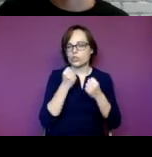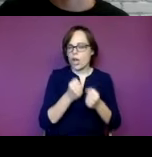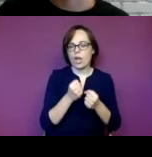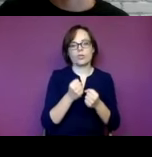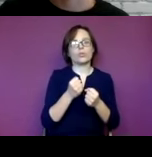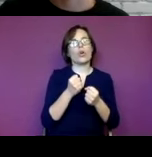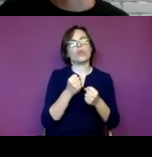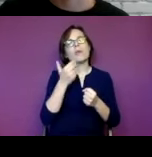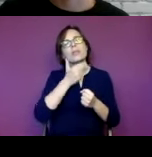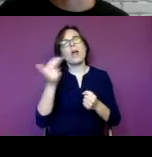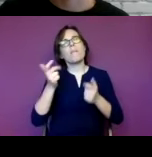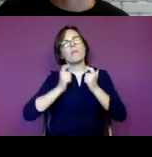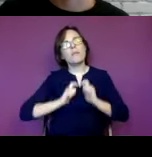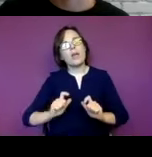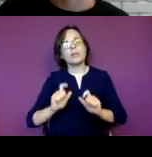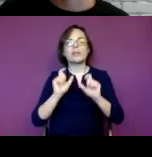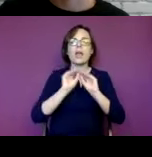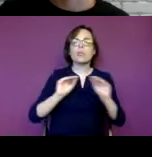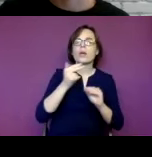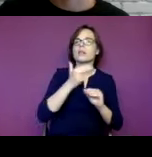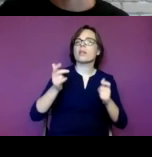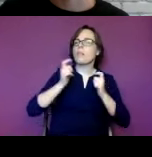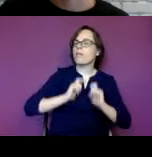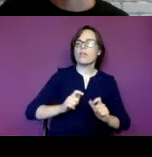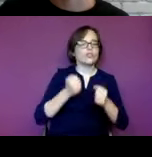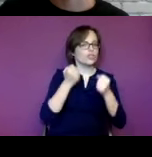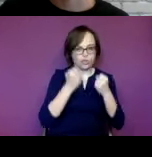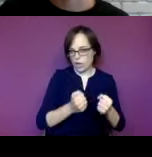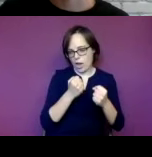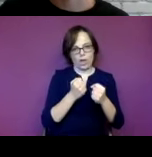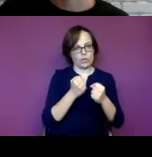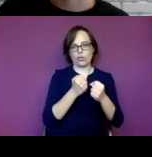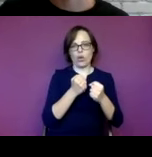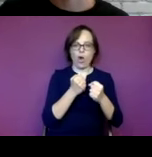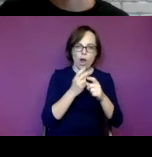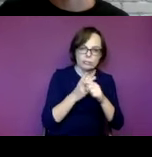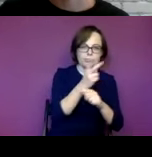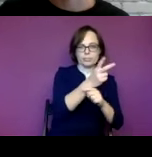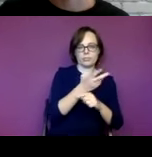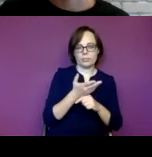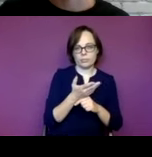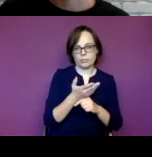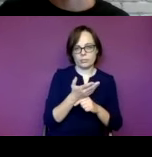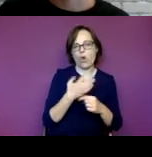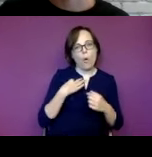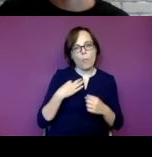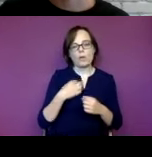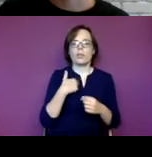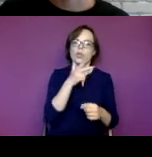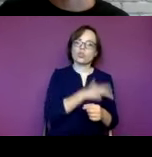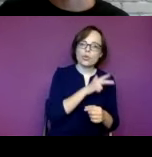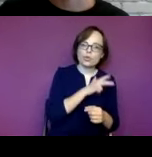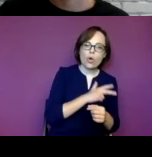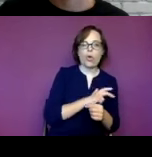tematami wiejskimi i z edukacją o wsi, niezależnie chyba od tego, czy jesteśmy geografami czy socjologami. Ale oczywiście